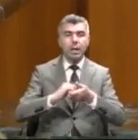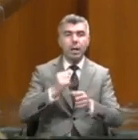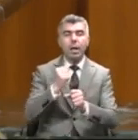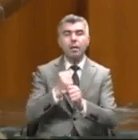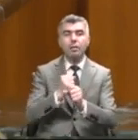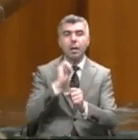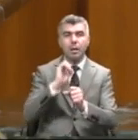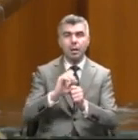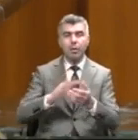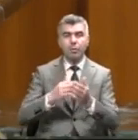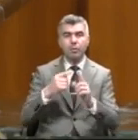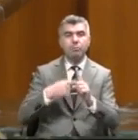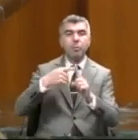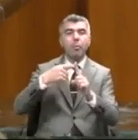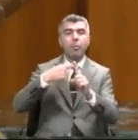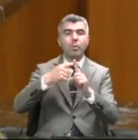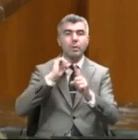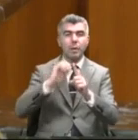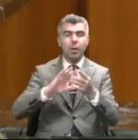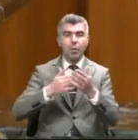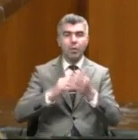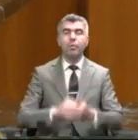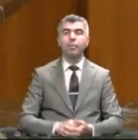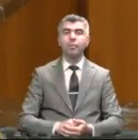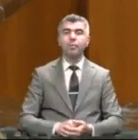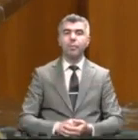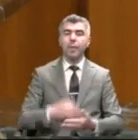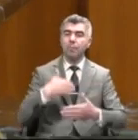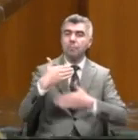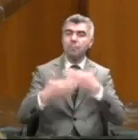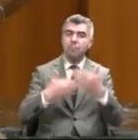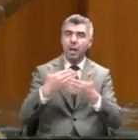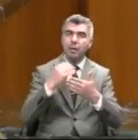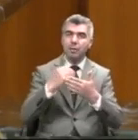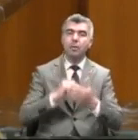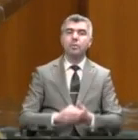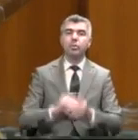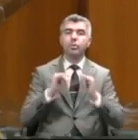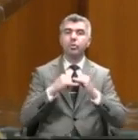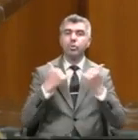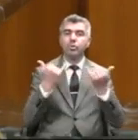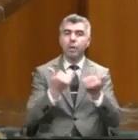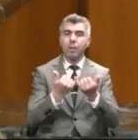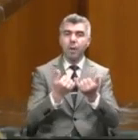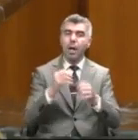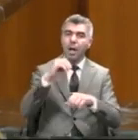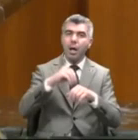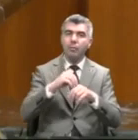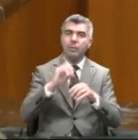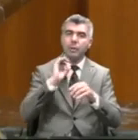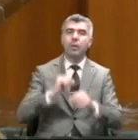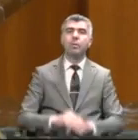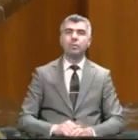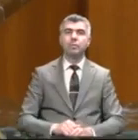استمرار ارتفاع الاسعار ببلادنا على ان تتم برمجته في جلسه عموميه لاحقه